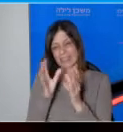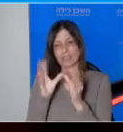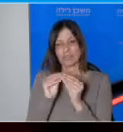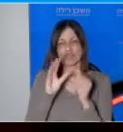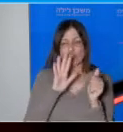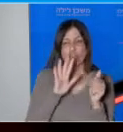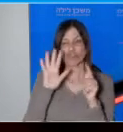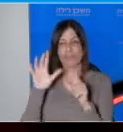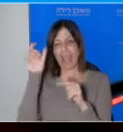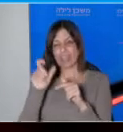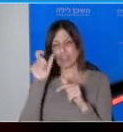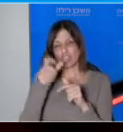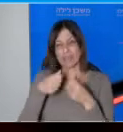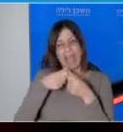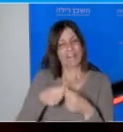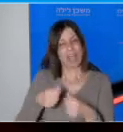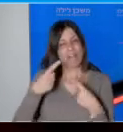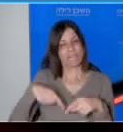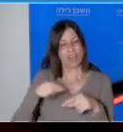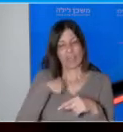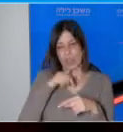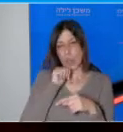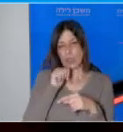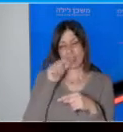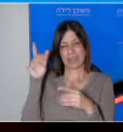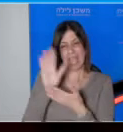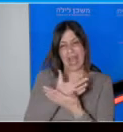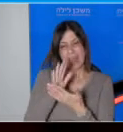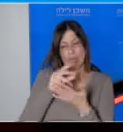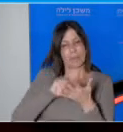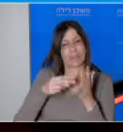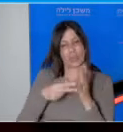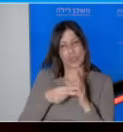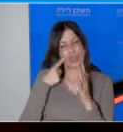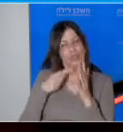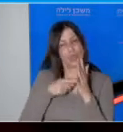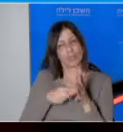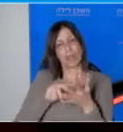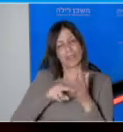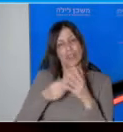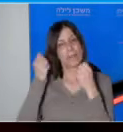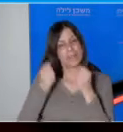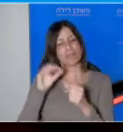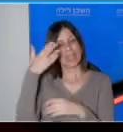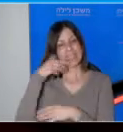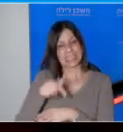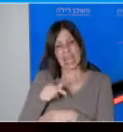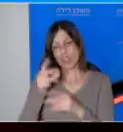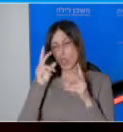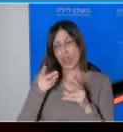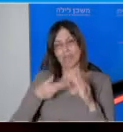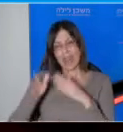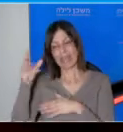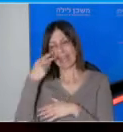6-7 אנשים חברי הוועדה. אני לא רוצה שהם אלה שהחליטו על מדיניות, למשל מדיניות הביטחון של מדינת ישראל, אתם יכולים ללכת